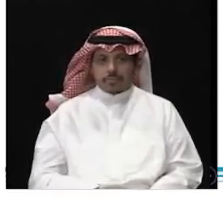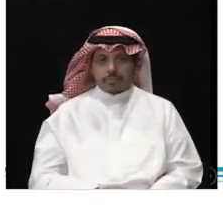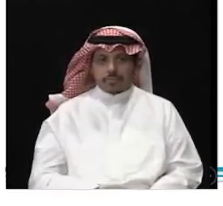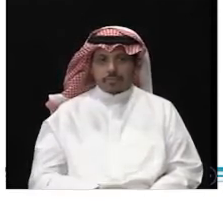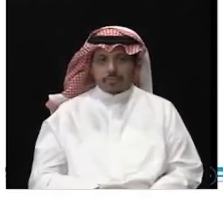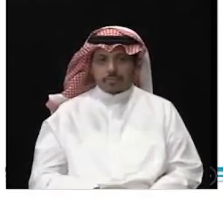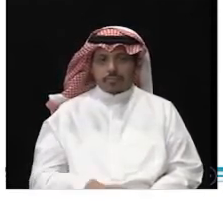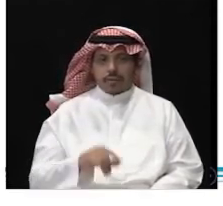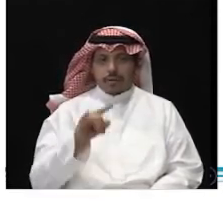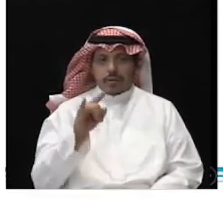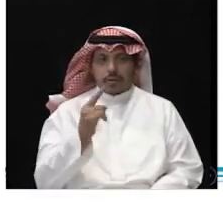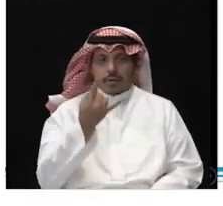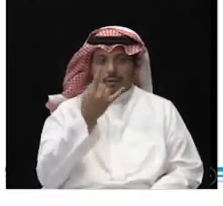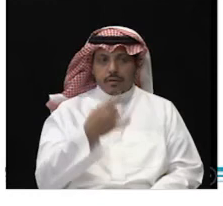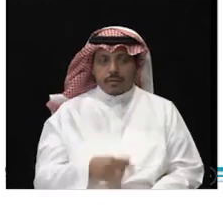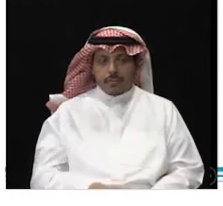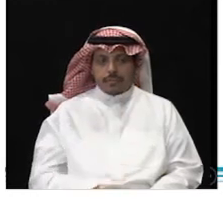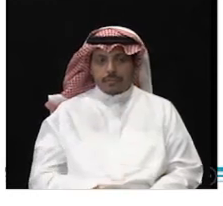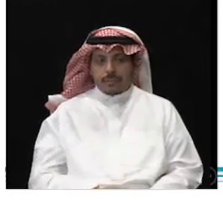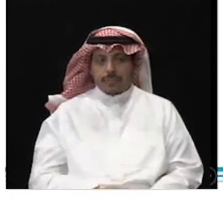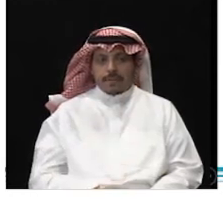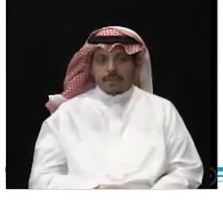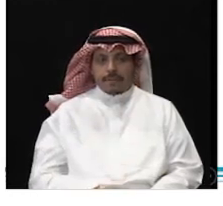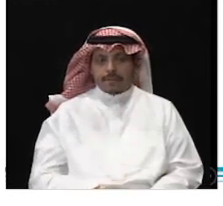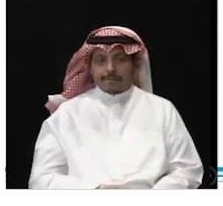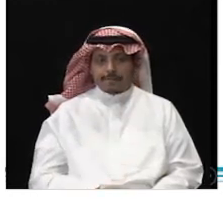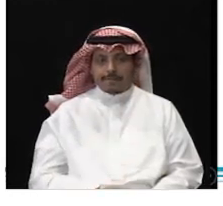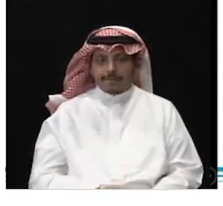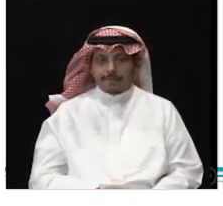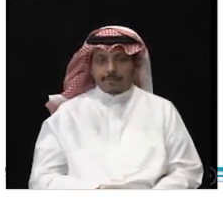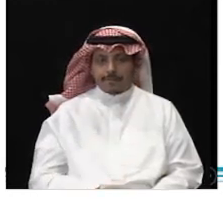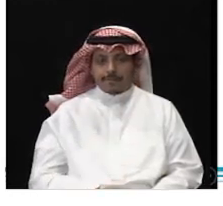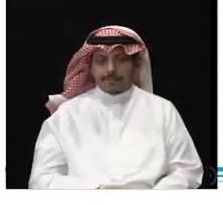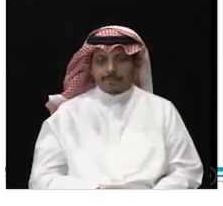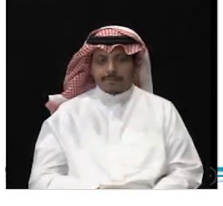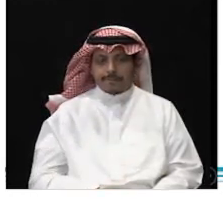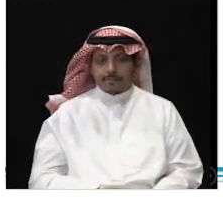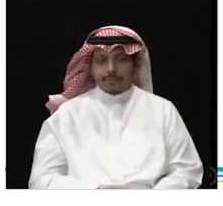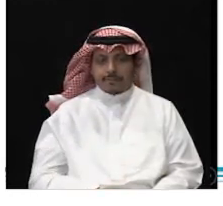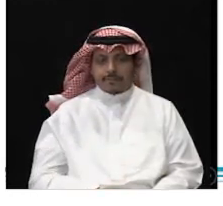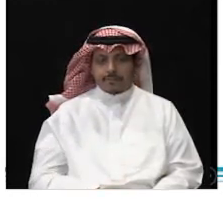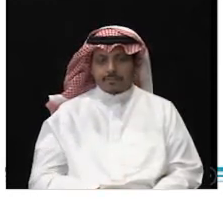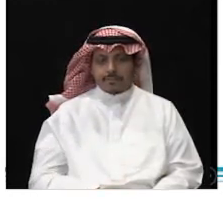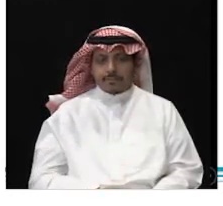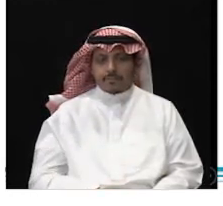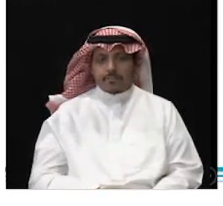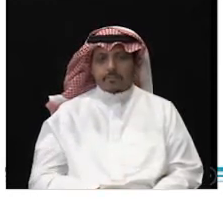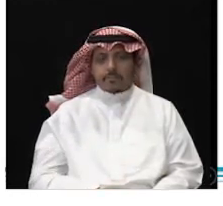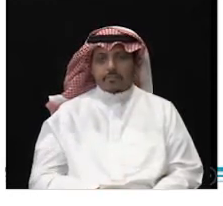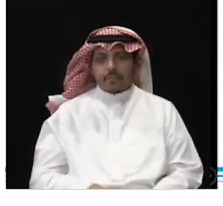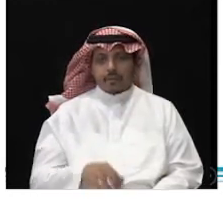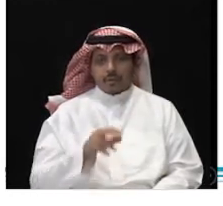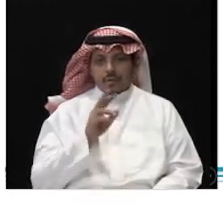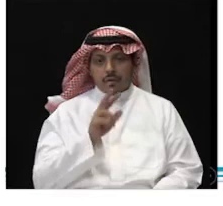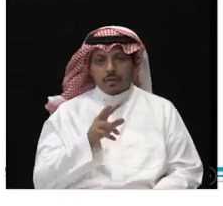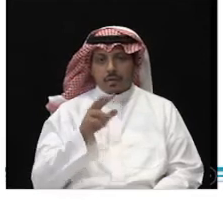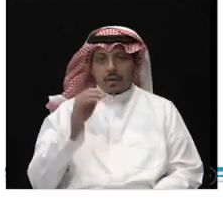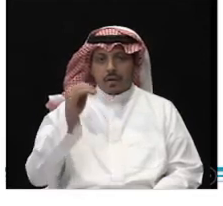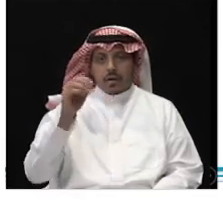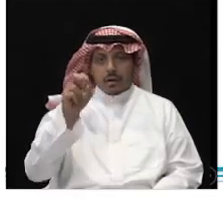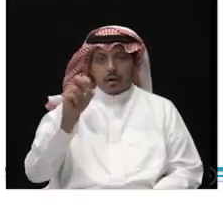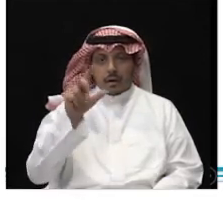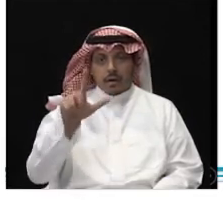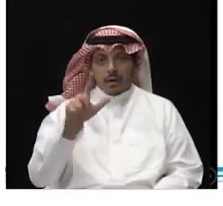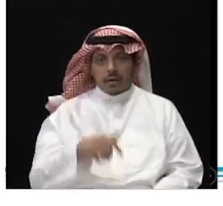اللام، لماذا؟ لأن تنوين الفاتح يحتاج هذه العصا أحيانا. إذن